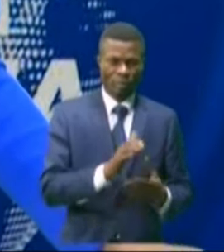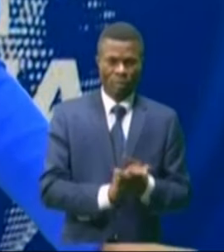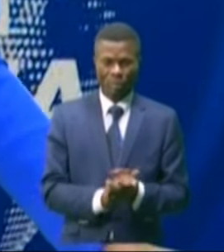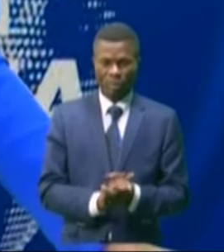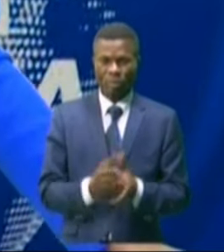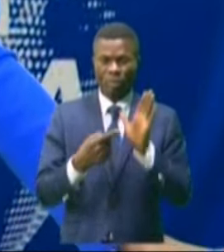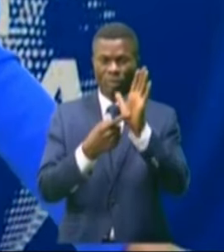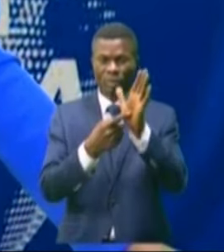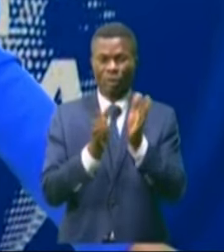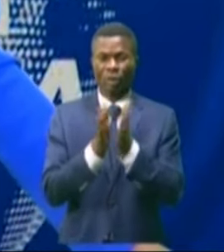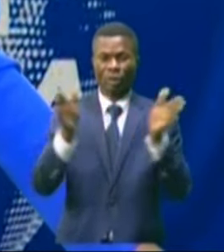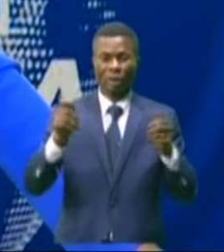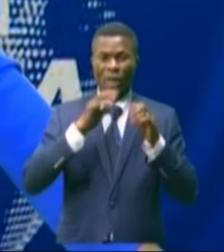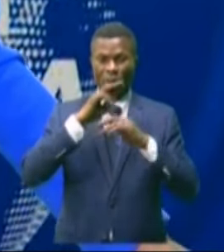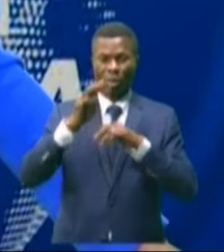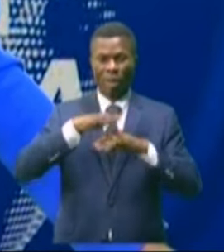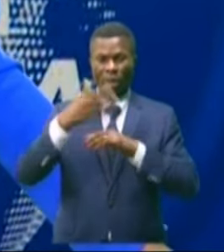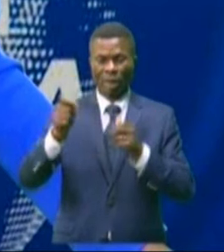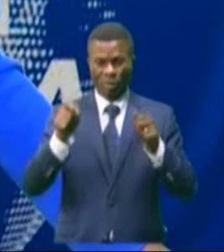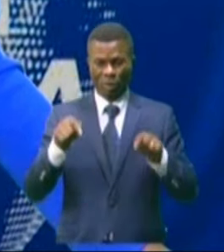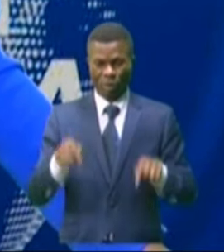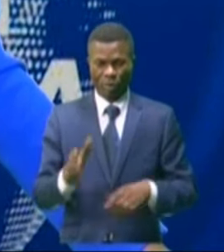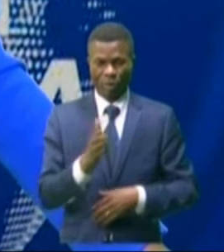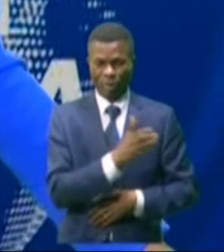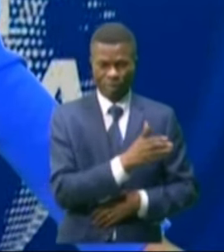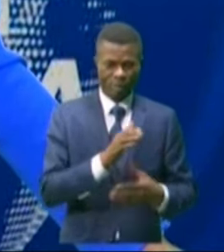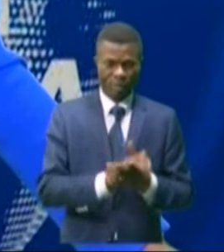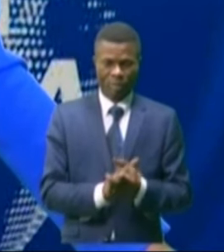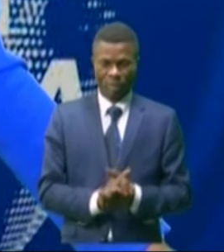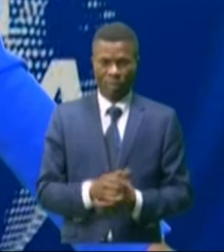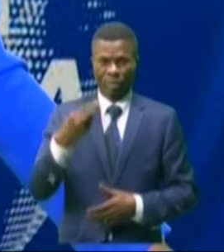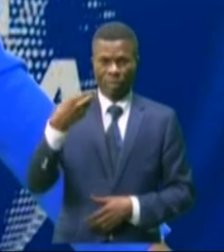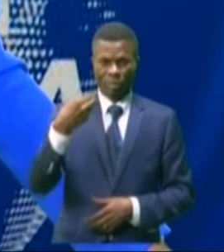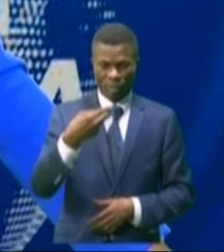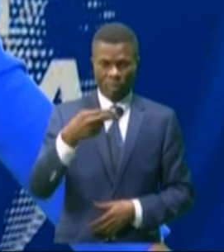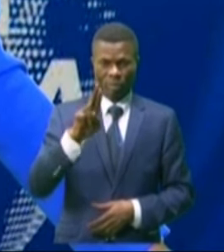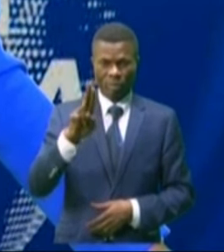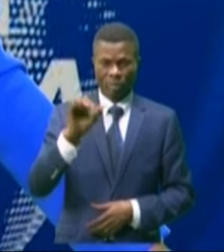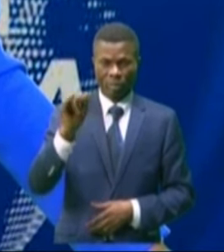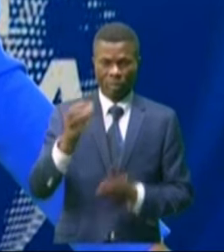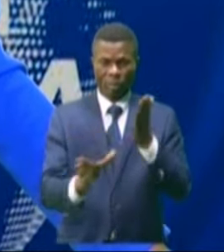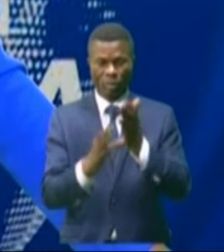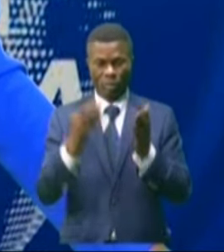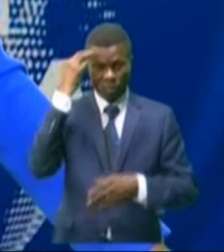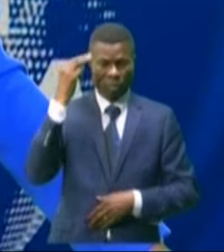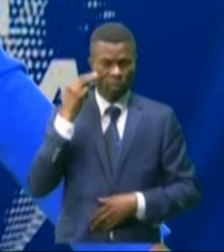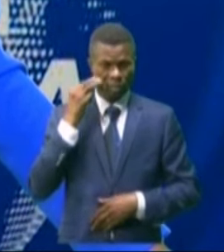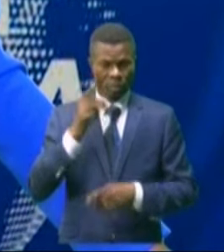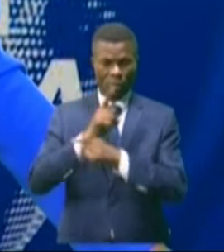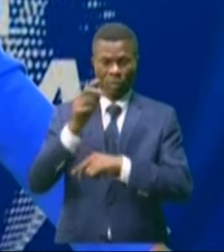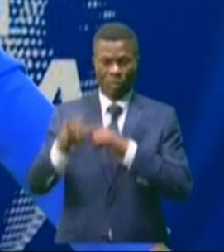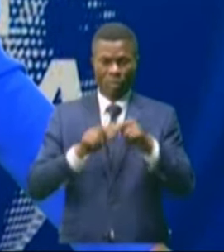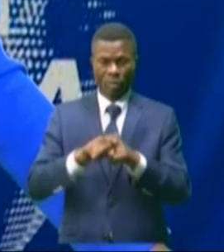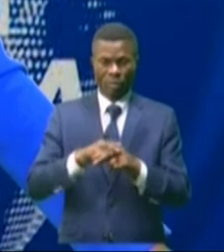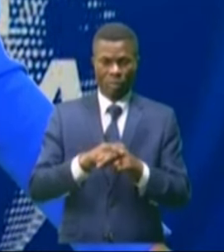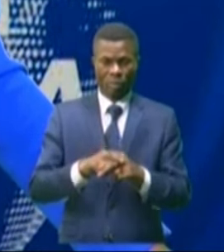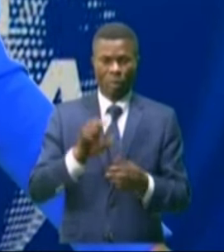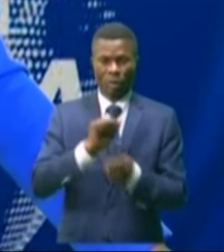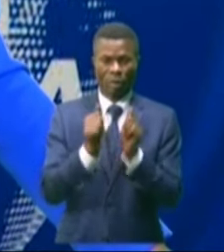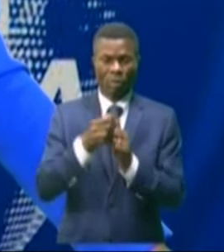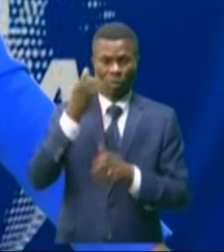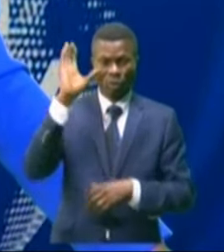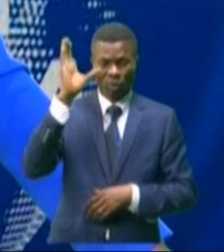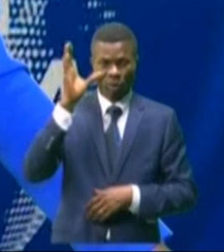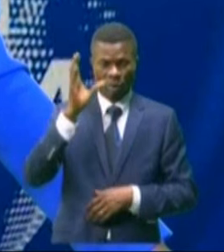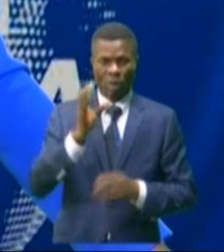Suivrez l'intégralité de ce message juste après ce journal. Guy Mwandiamvita, vice-premier ministre, ministre de la Défense nationale et Affaires coutumières,